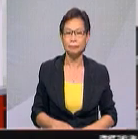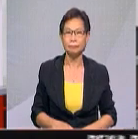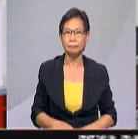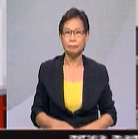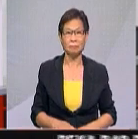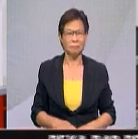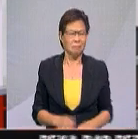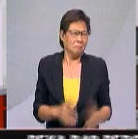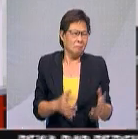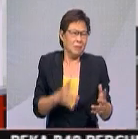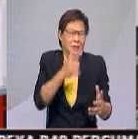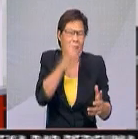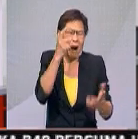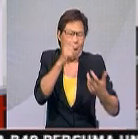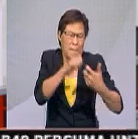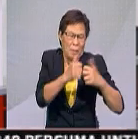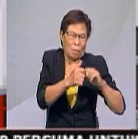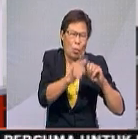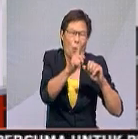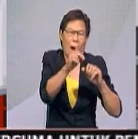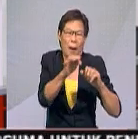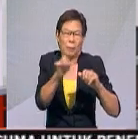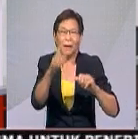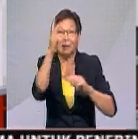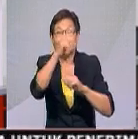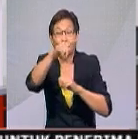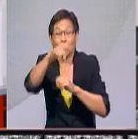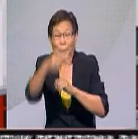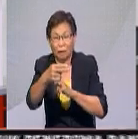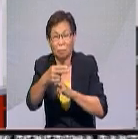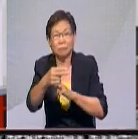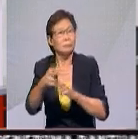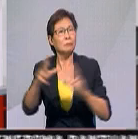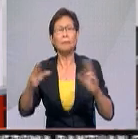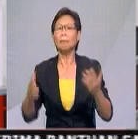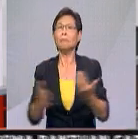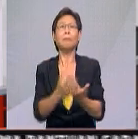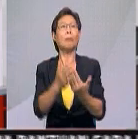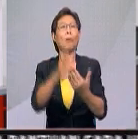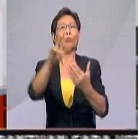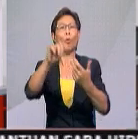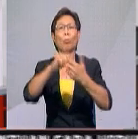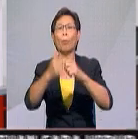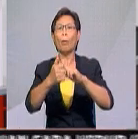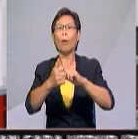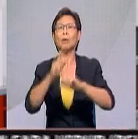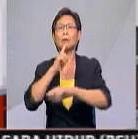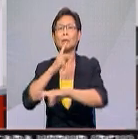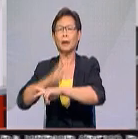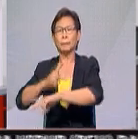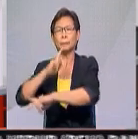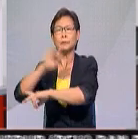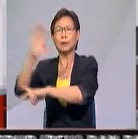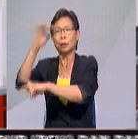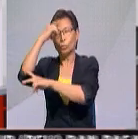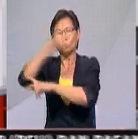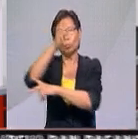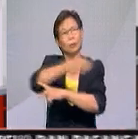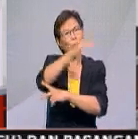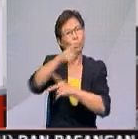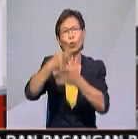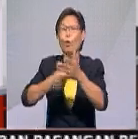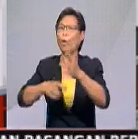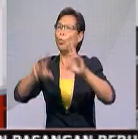Jika bukan kerana skandal 1MDB, Kerajaan Pakatan Harapan tidak menghadapi masalah dalam menunaikan janji untuk memansuhkan